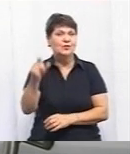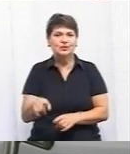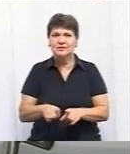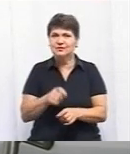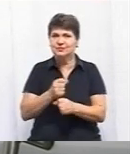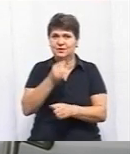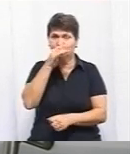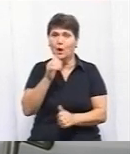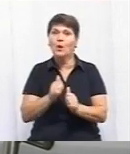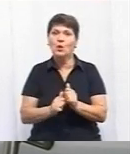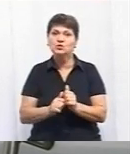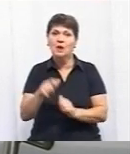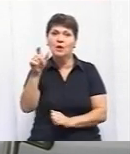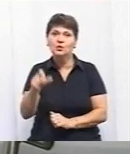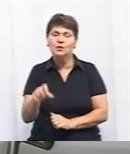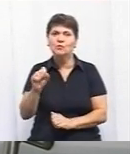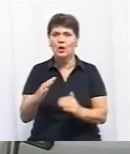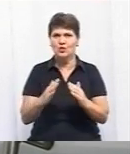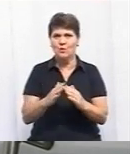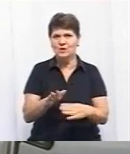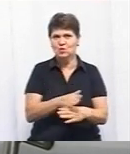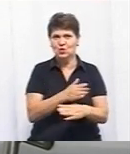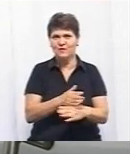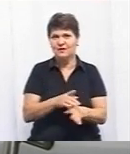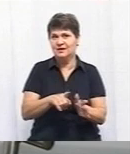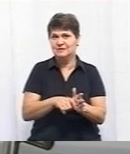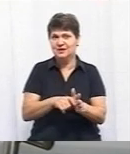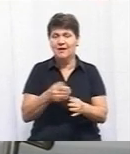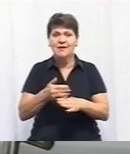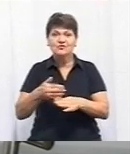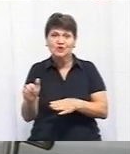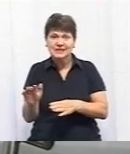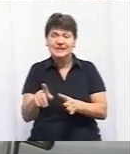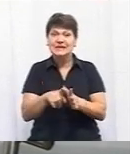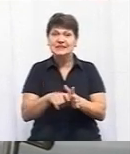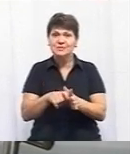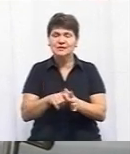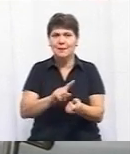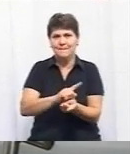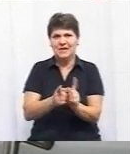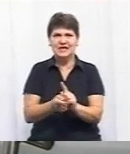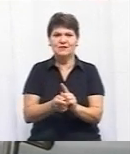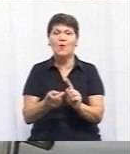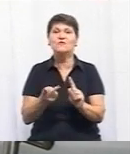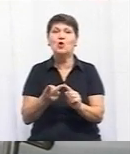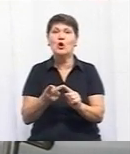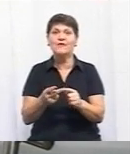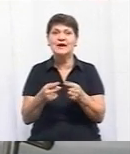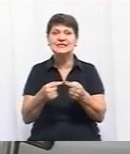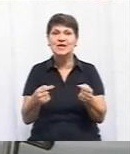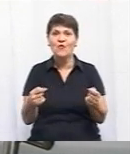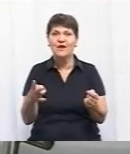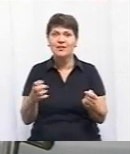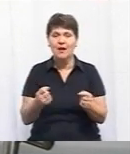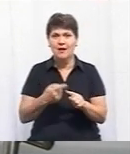але кожна людина може сортувати вдома сміття і частину із цього сміття перетворювати вже в вторсировину, а далі вже